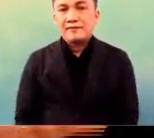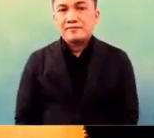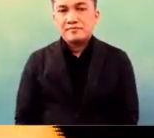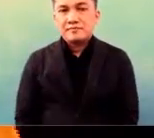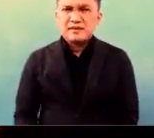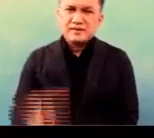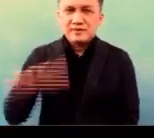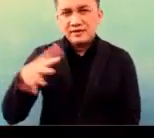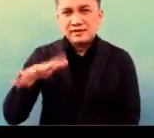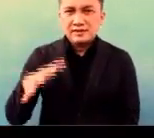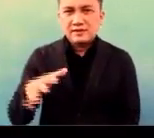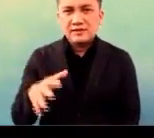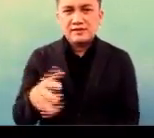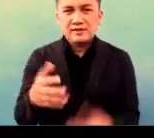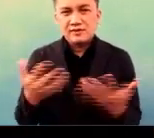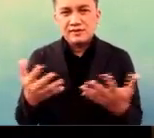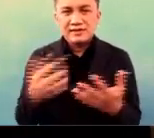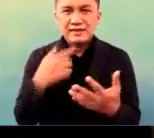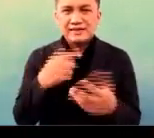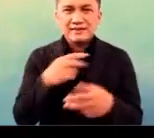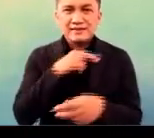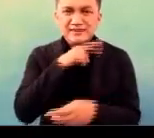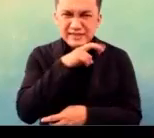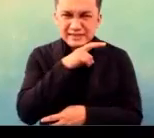wala na masyado yung virus.